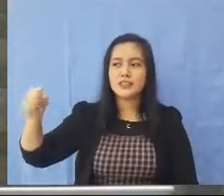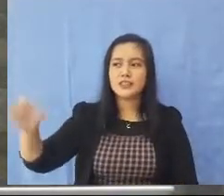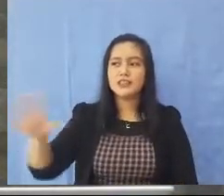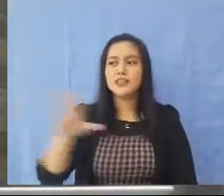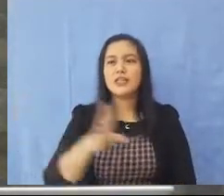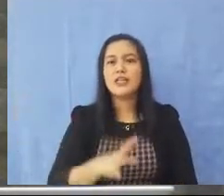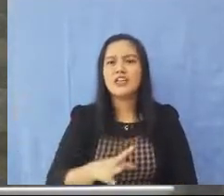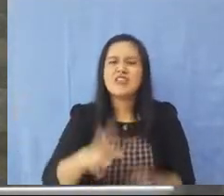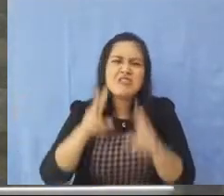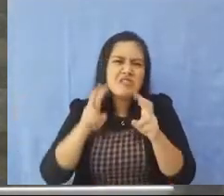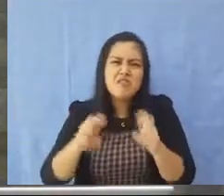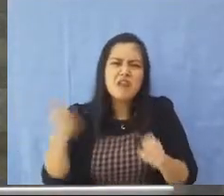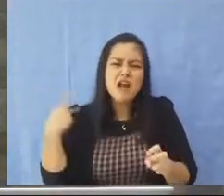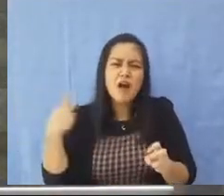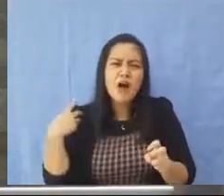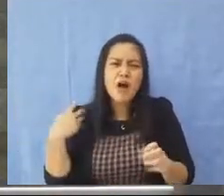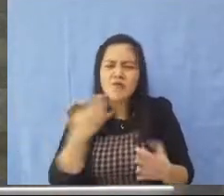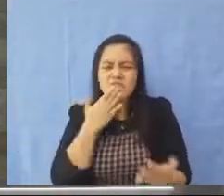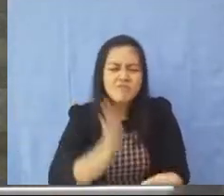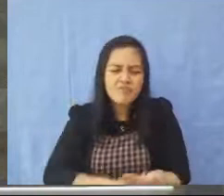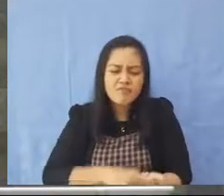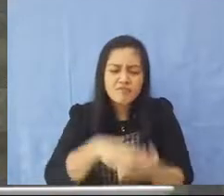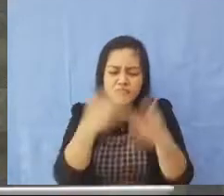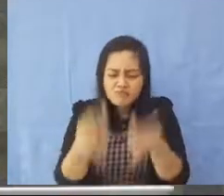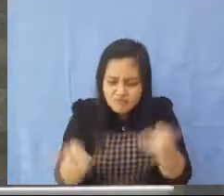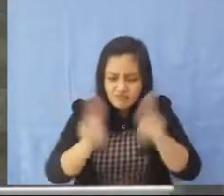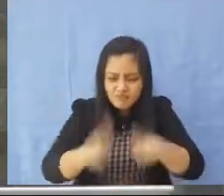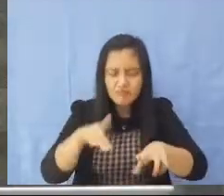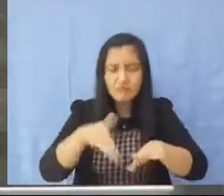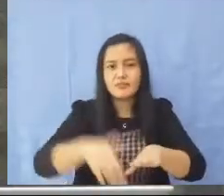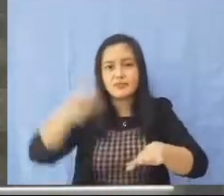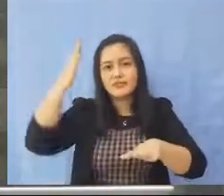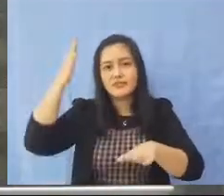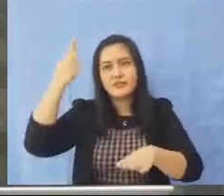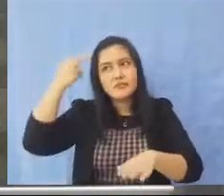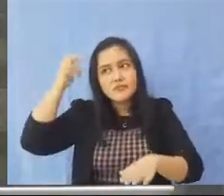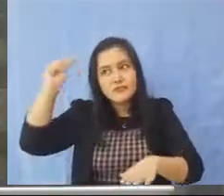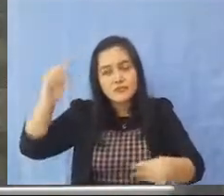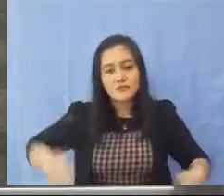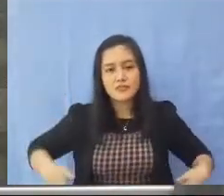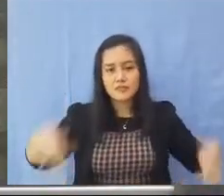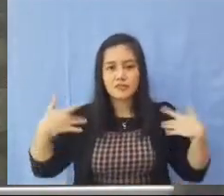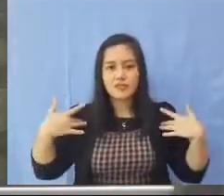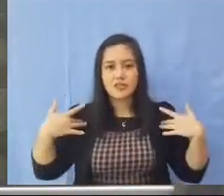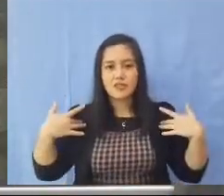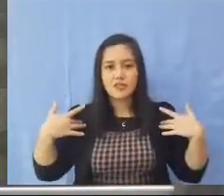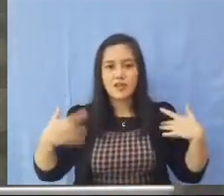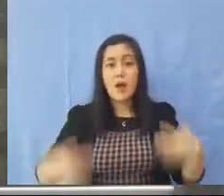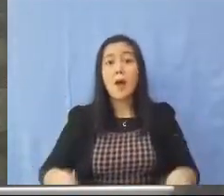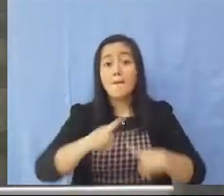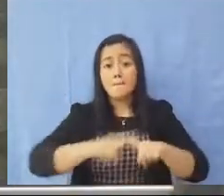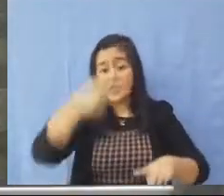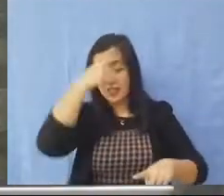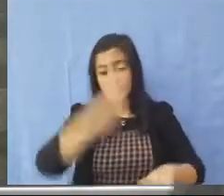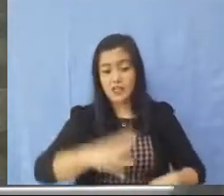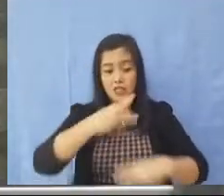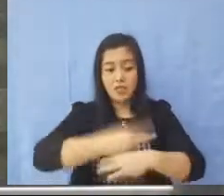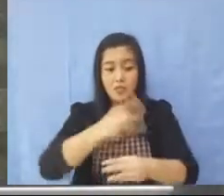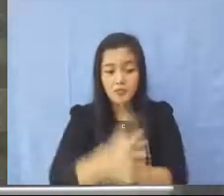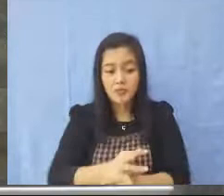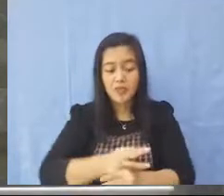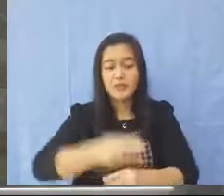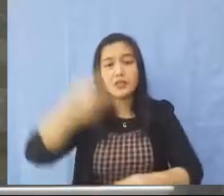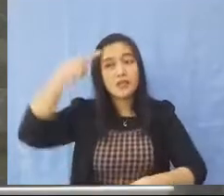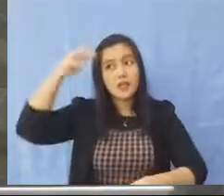rin sa tao ng Diyos. Akalain niyo po yan. Kaya makikita po natin. So these are the five great spiritual characters na makikita